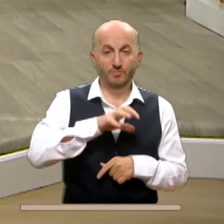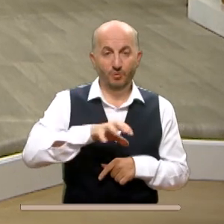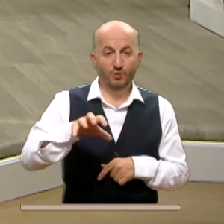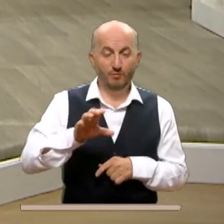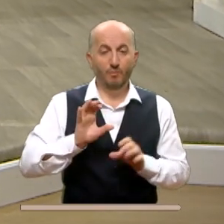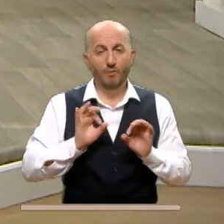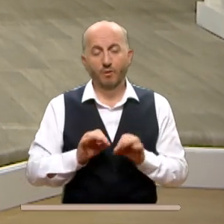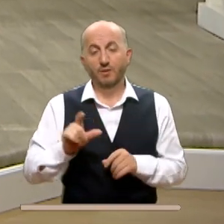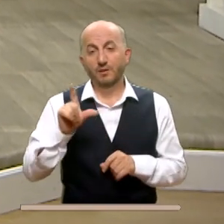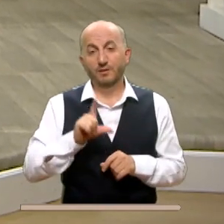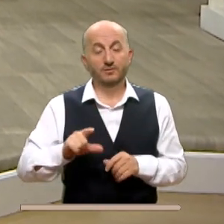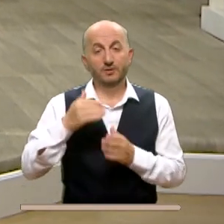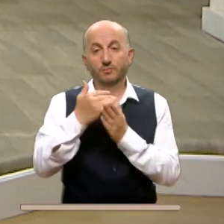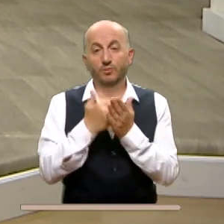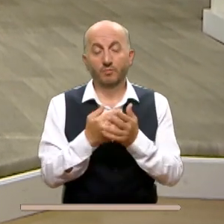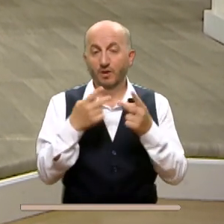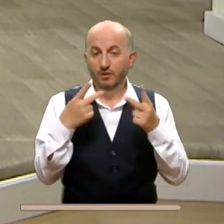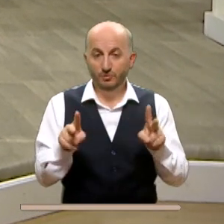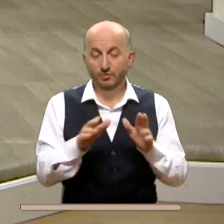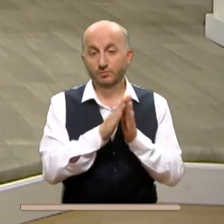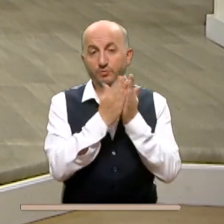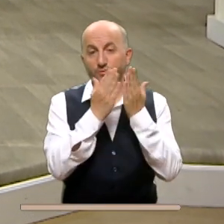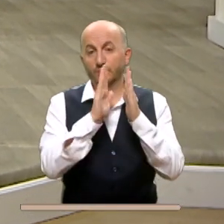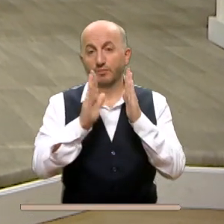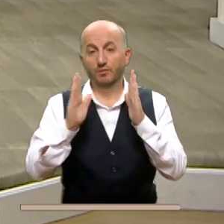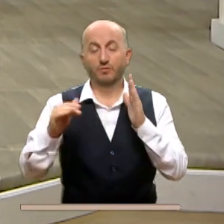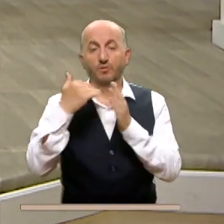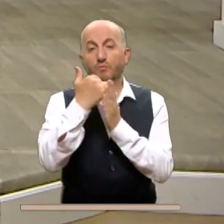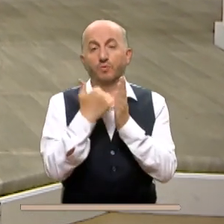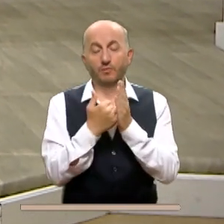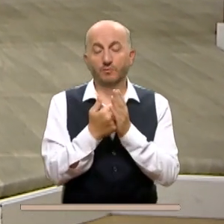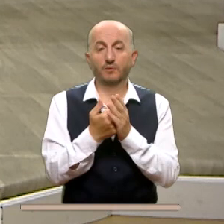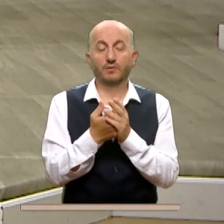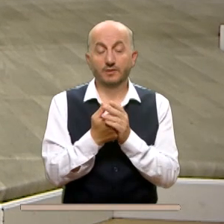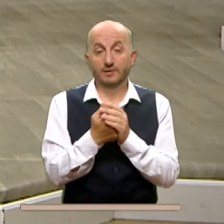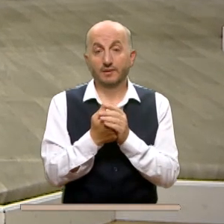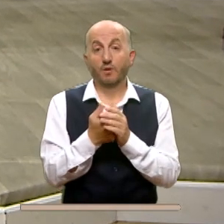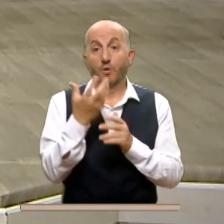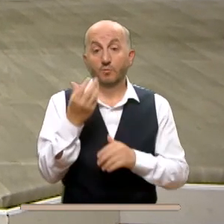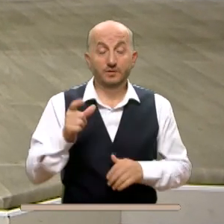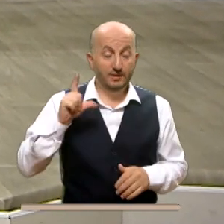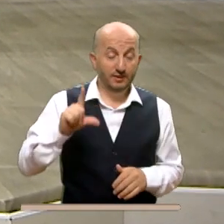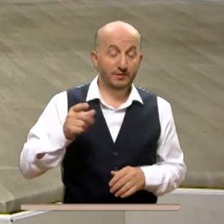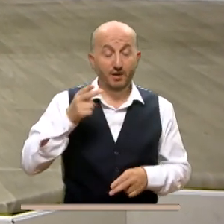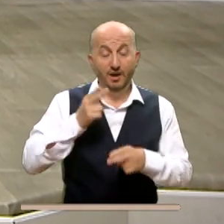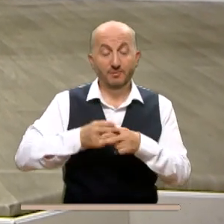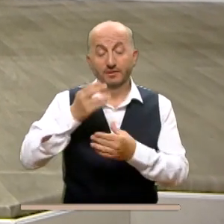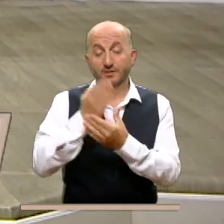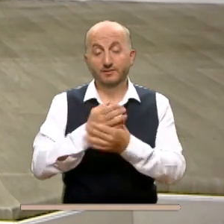böyle bir lisans programı açılıyorsa kütüphanede de o programla ilgili kaynakların bulunması lazım. Hemen dersler